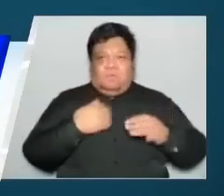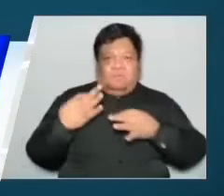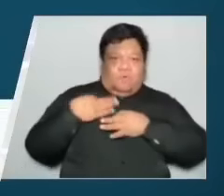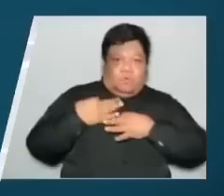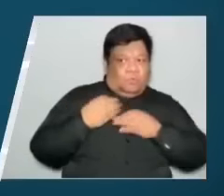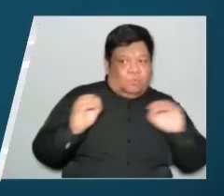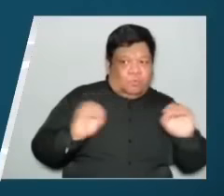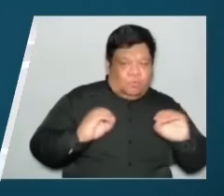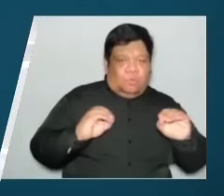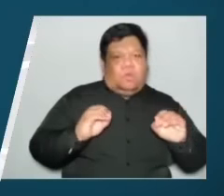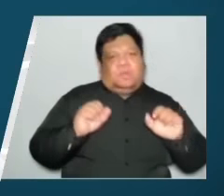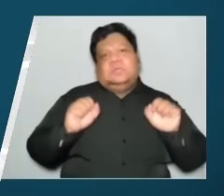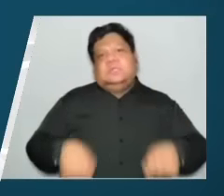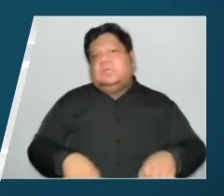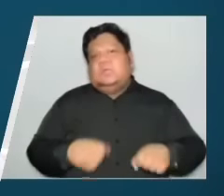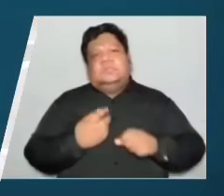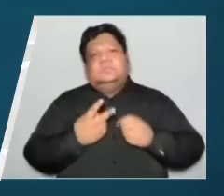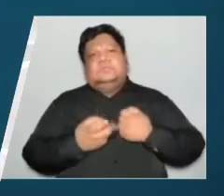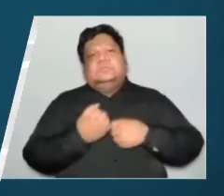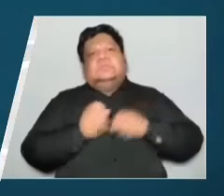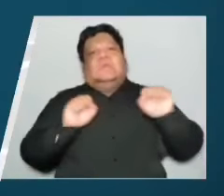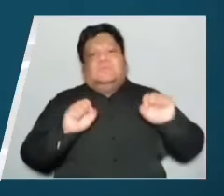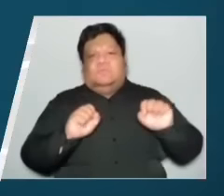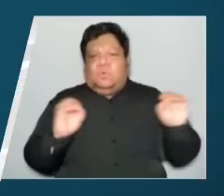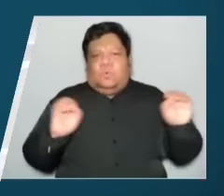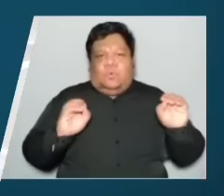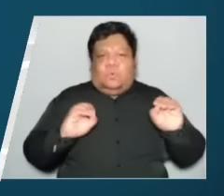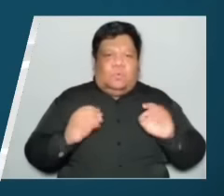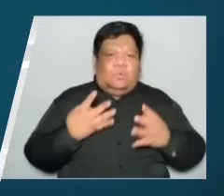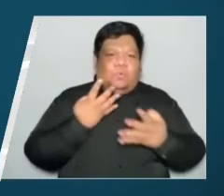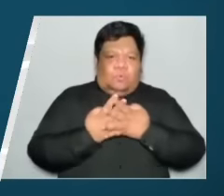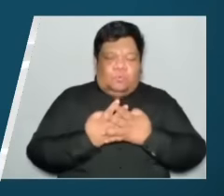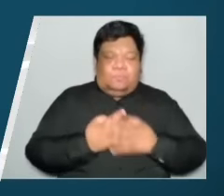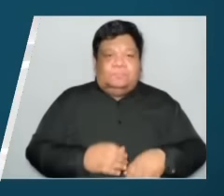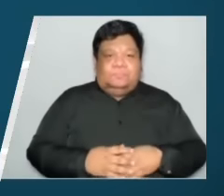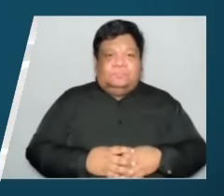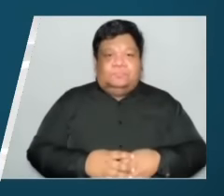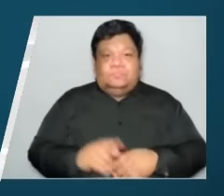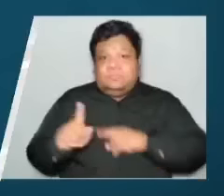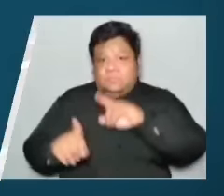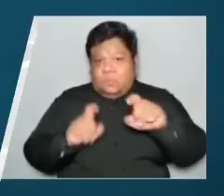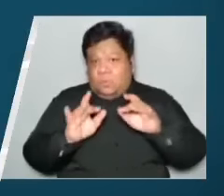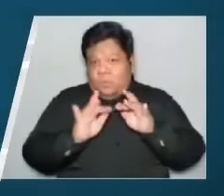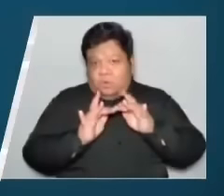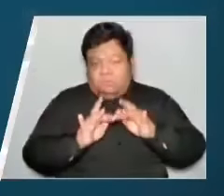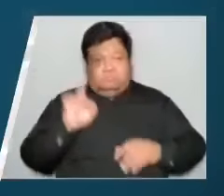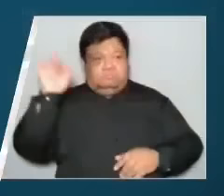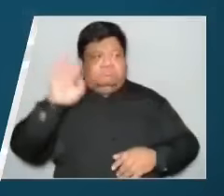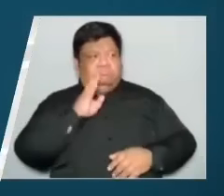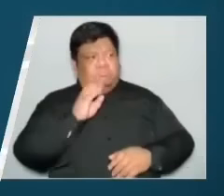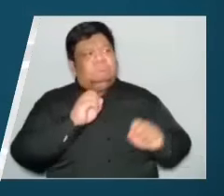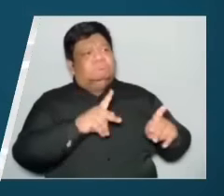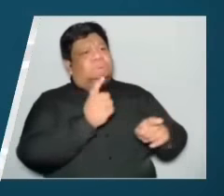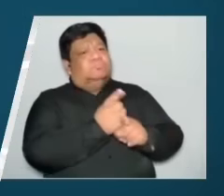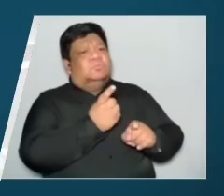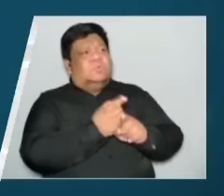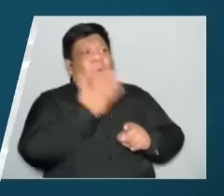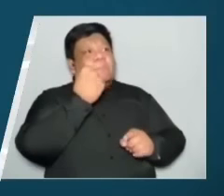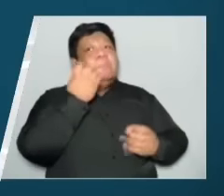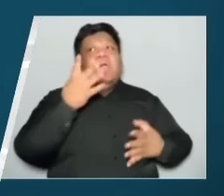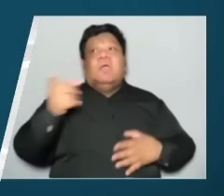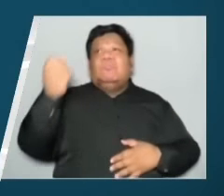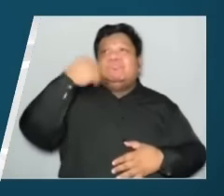tungkol dito ang mga Kapuso Online. Pabor ang isa dahil maraming driver daw ang nadadamay sa mga pasaway. Sabi ng isa pa,